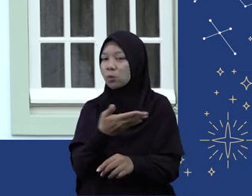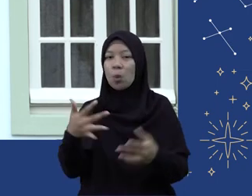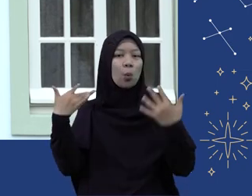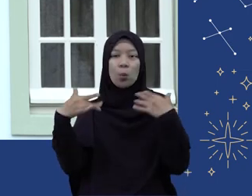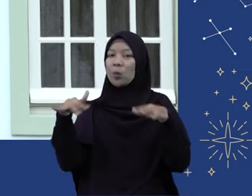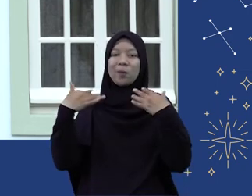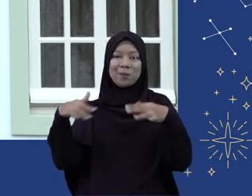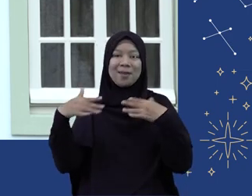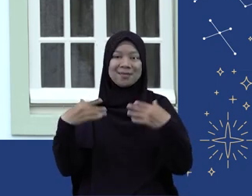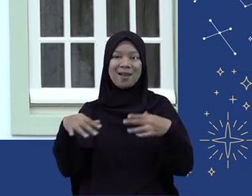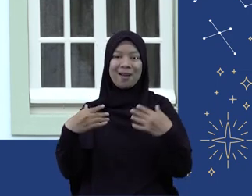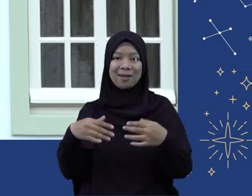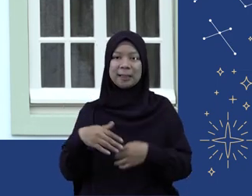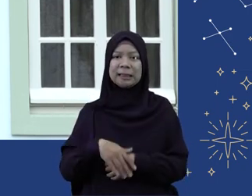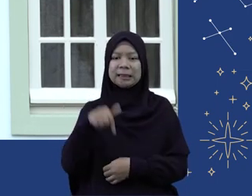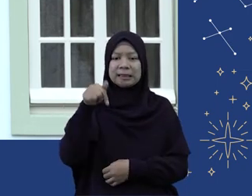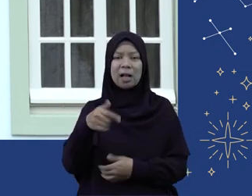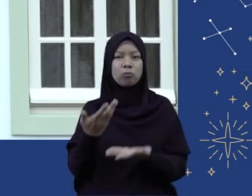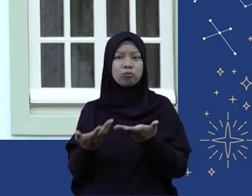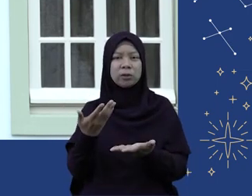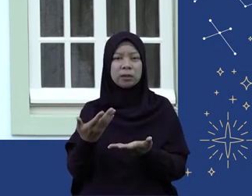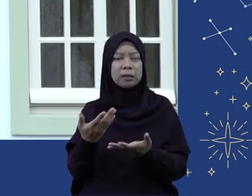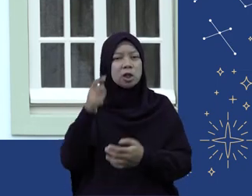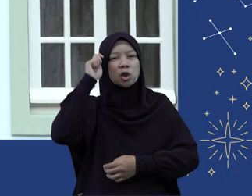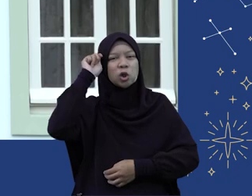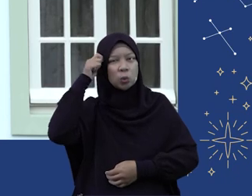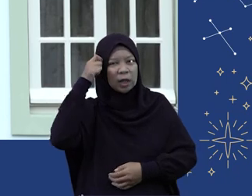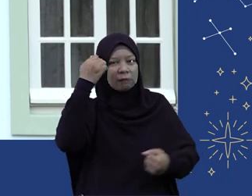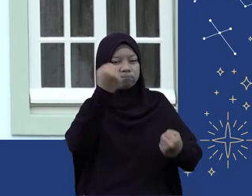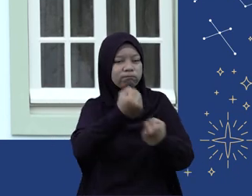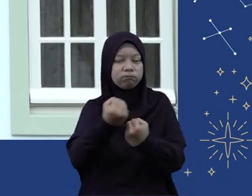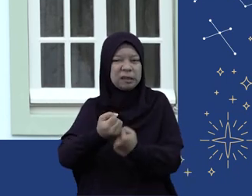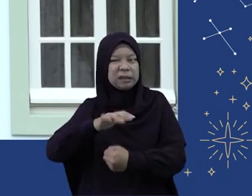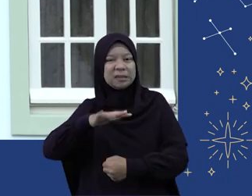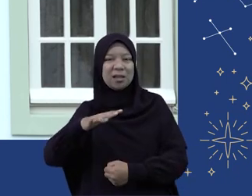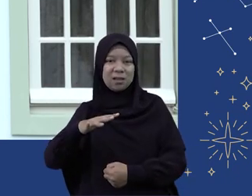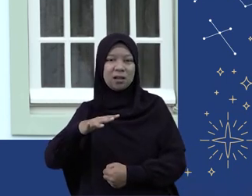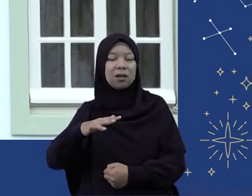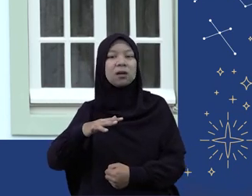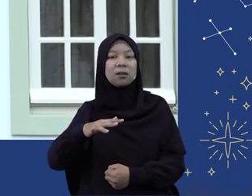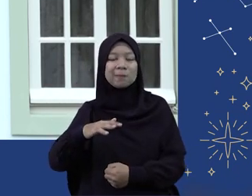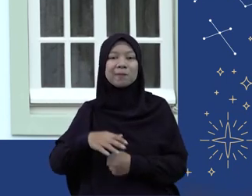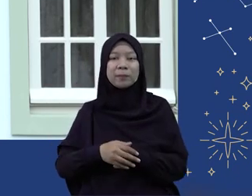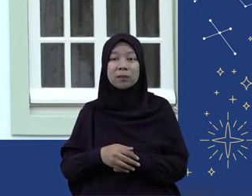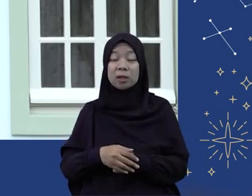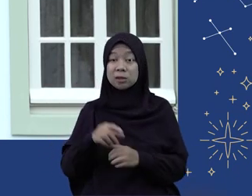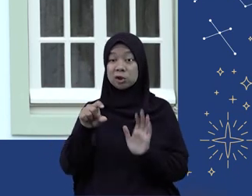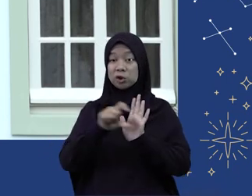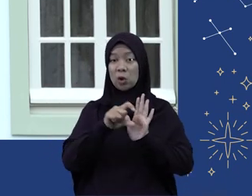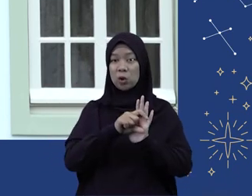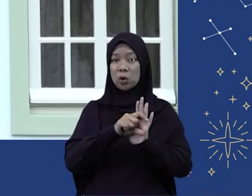ya di tengah kesulitan dalam support terkadang memang dalam misalnya